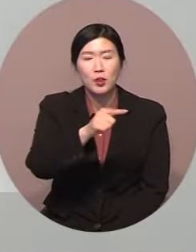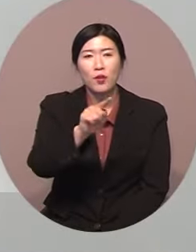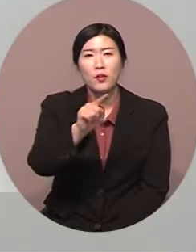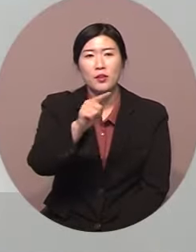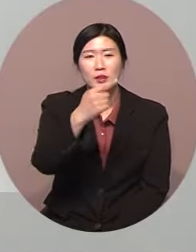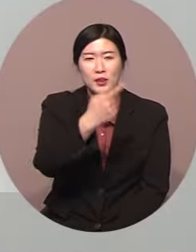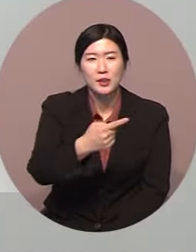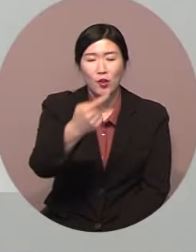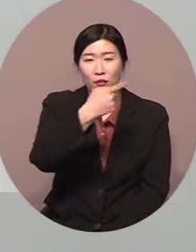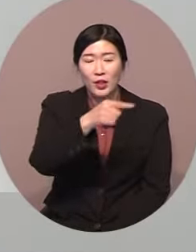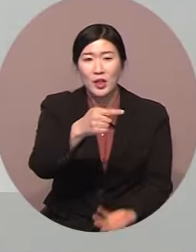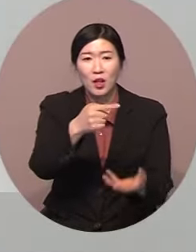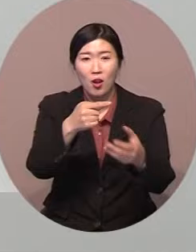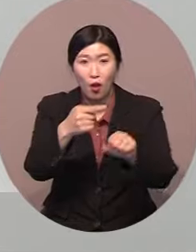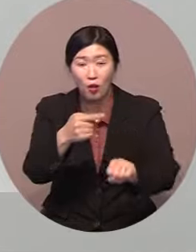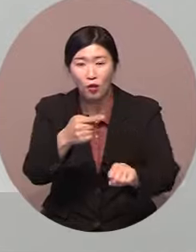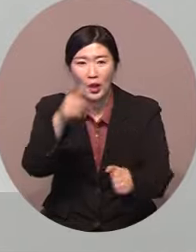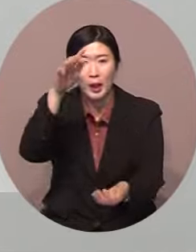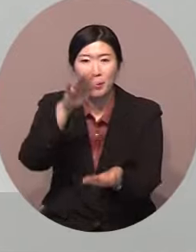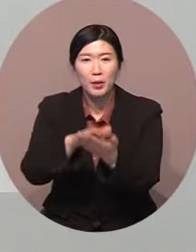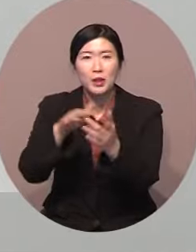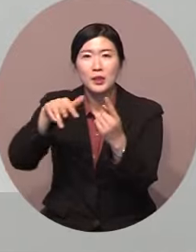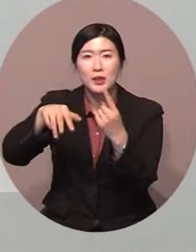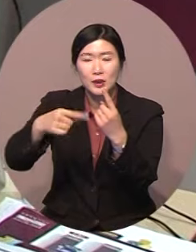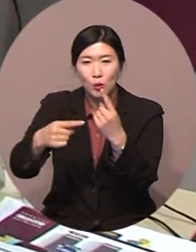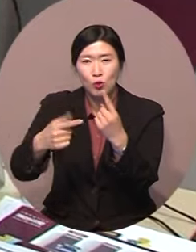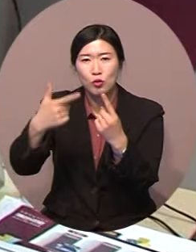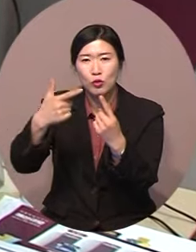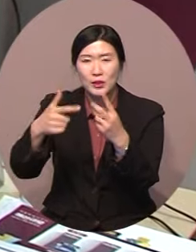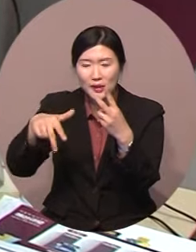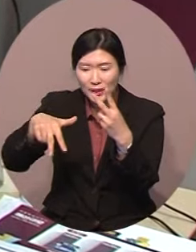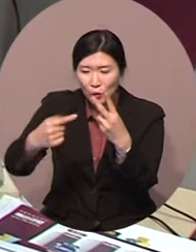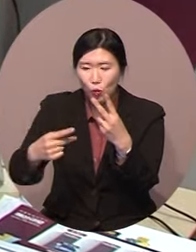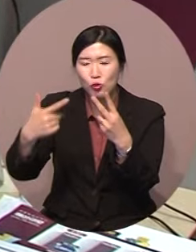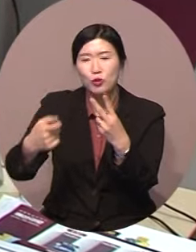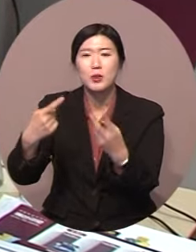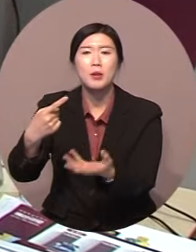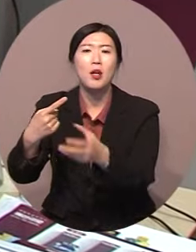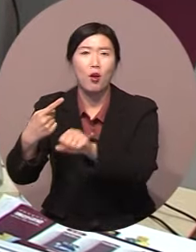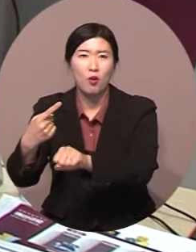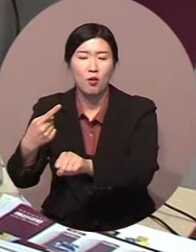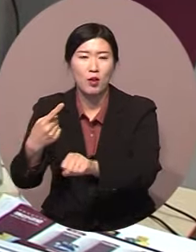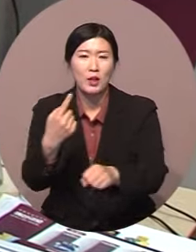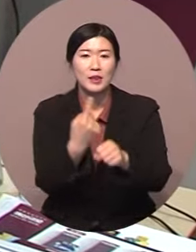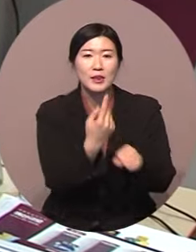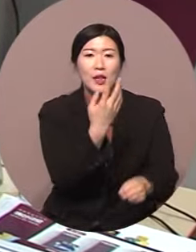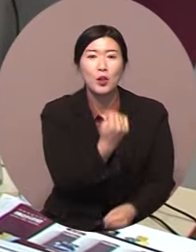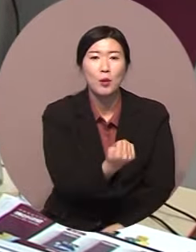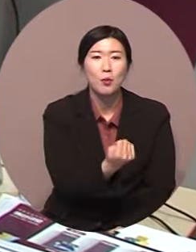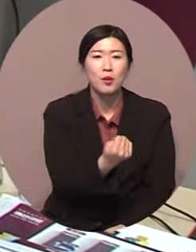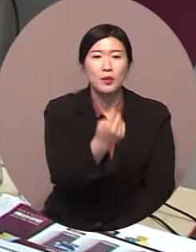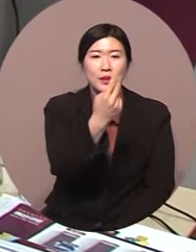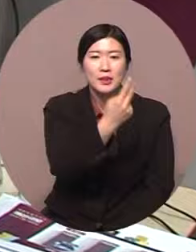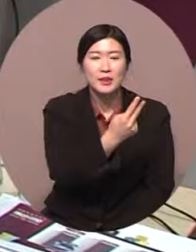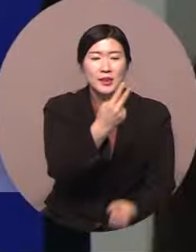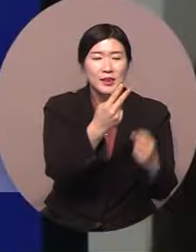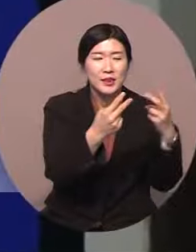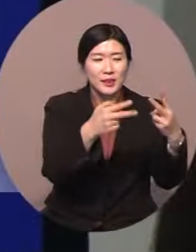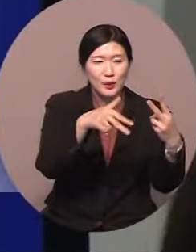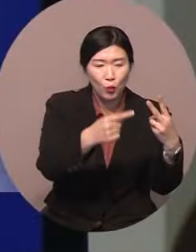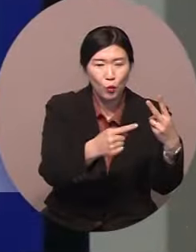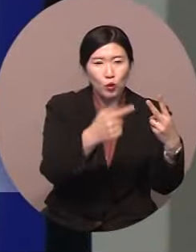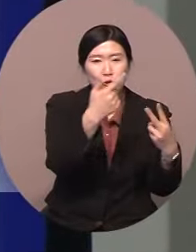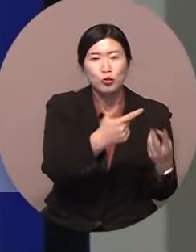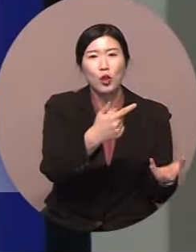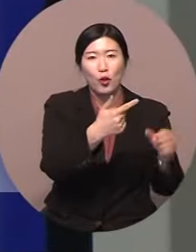총 예산은 2조 61억 원이 될 전망입니다. 이는 지난해 최종 예산 2조 2,640억